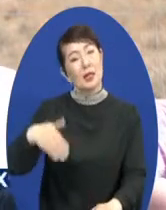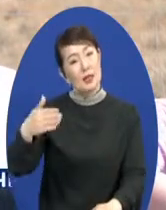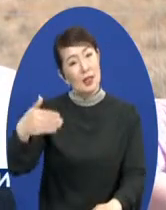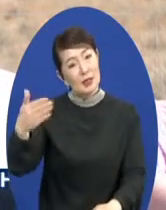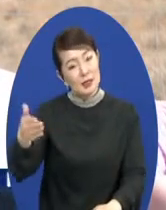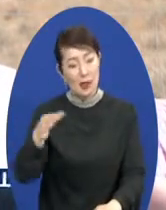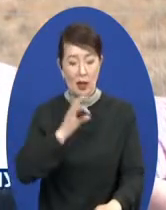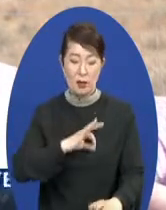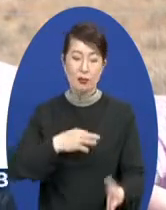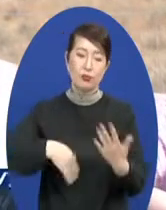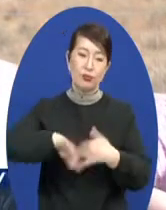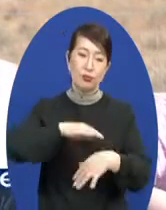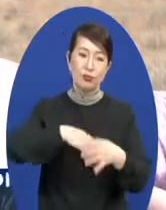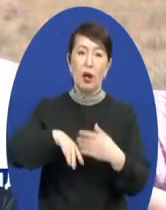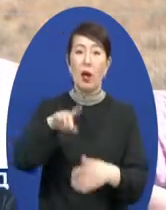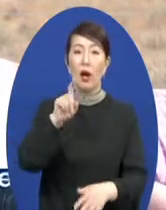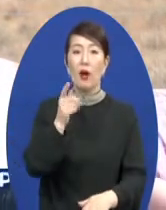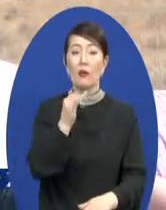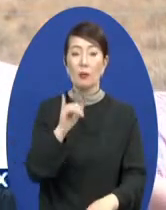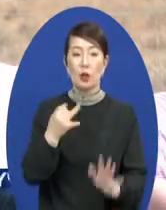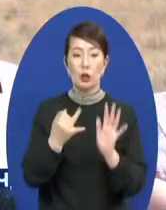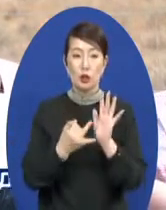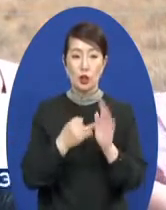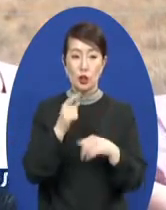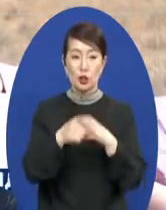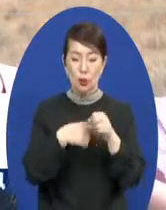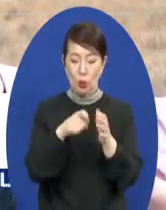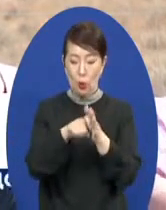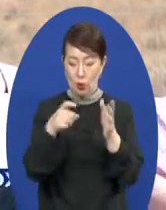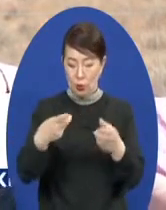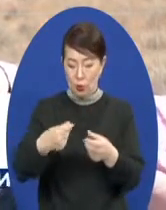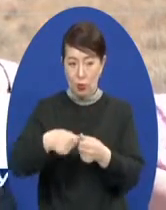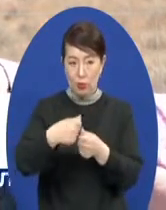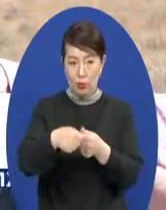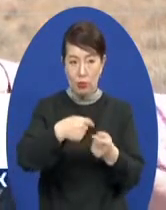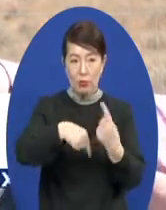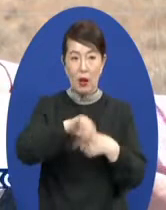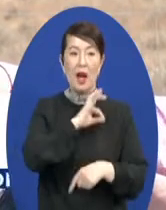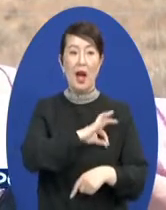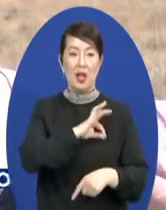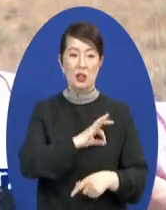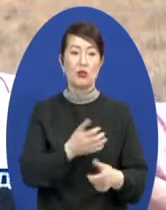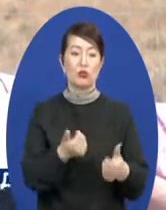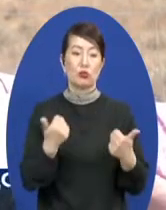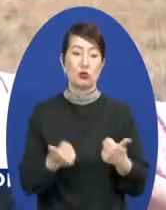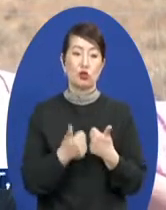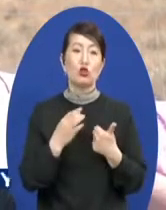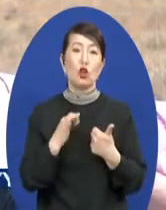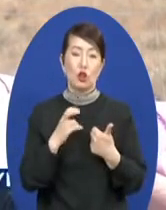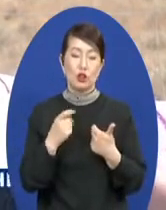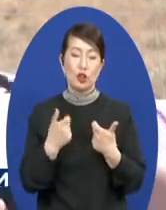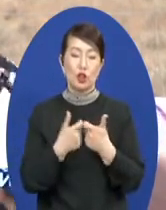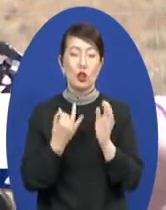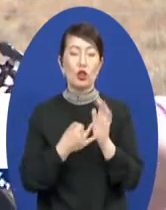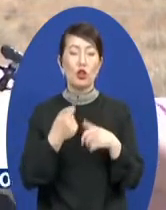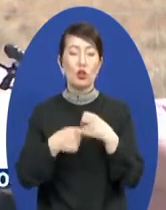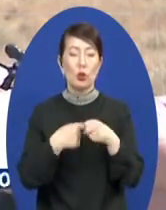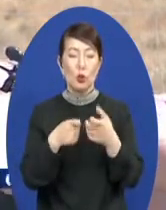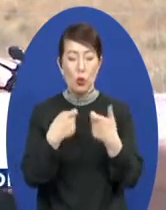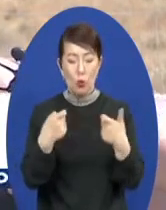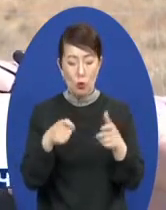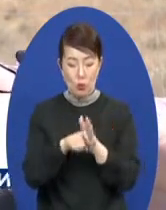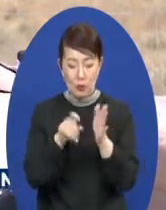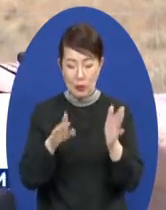ашиглалтын хэвийн үйл ажиллагаатай явна. Үндсэндээ 7 жилийн дотор өөрөө оруулсан зардлыг нөх чинь за том төсөлтөө багтаагаад